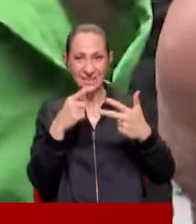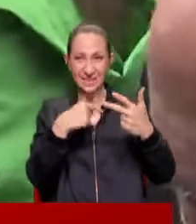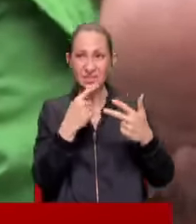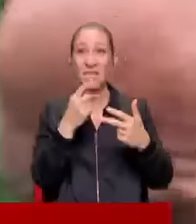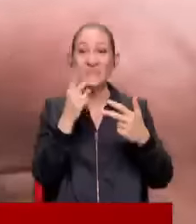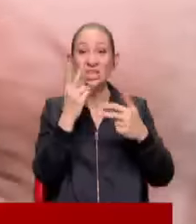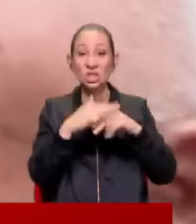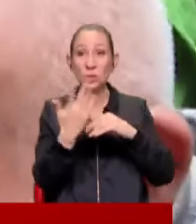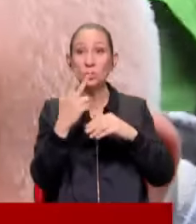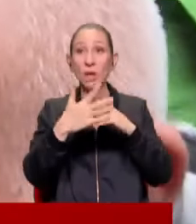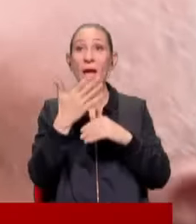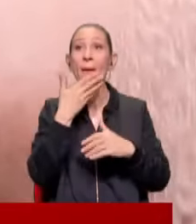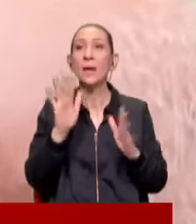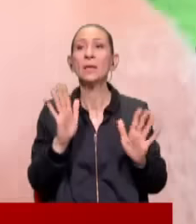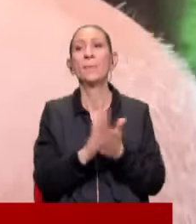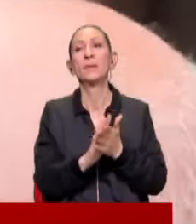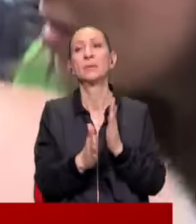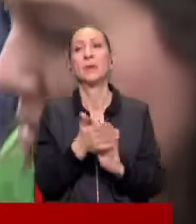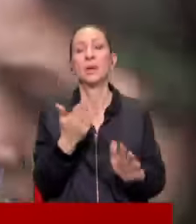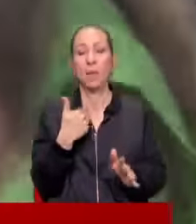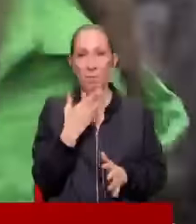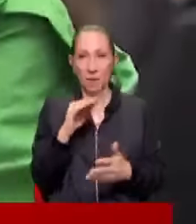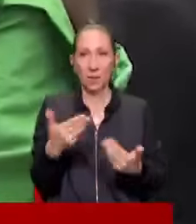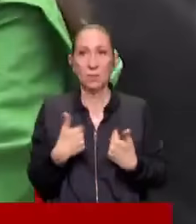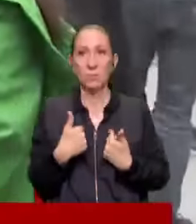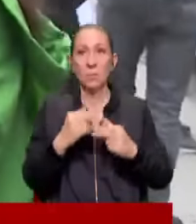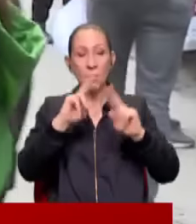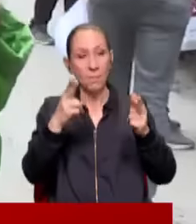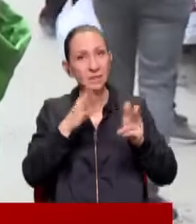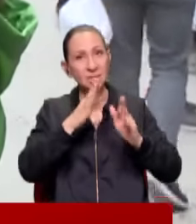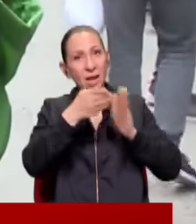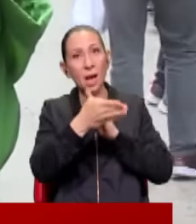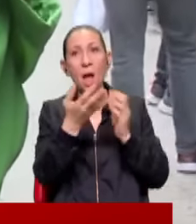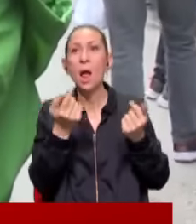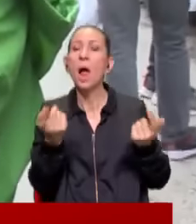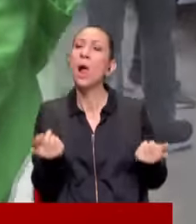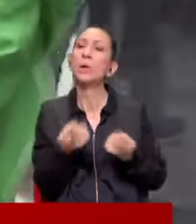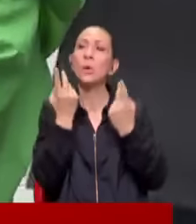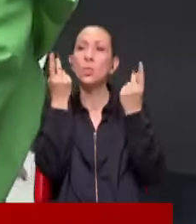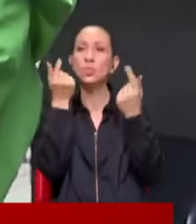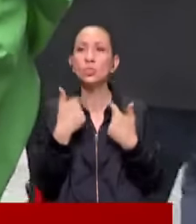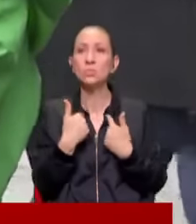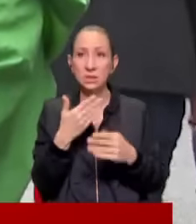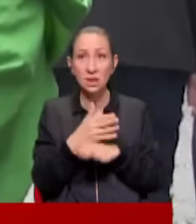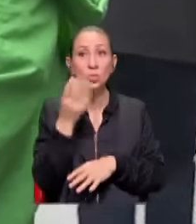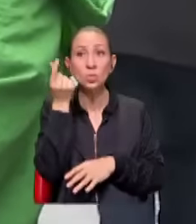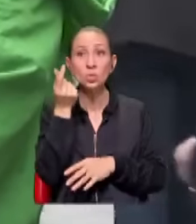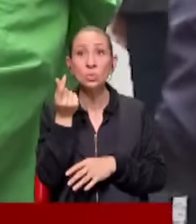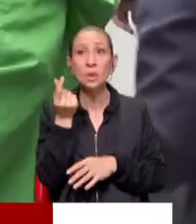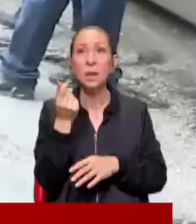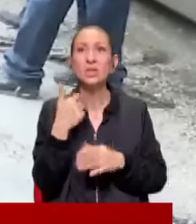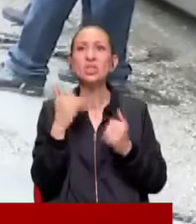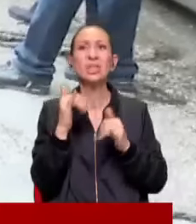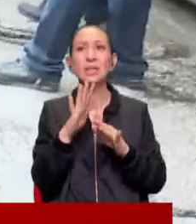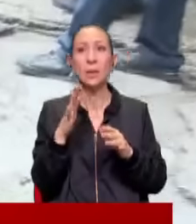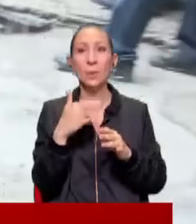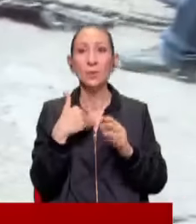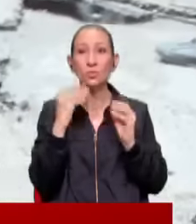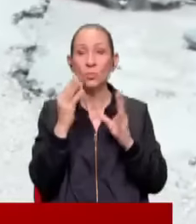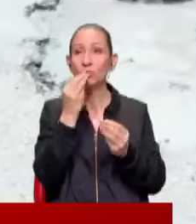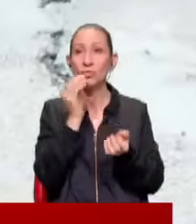Siz emeklisiniz. Hele emekliysen bittin. Tabii emekliyim. Mağazalara uğramıyorum. Unuttum oraları. Hakikaten unuttum. Edebiyat yapmıyorum. Ben